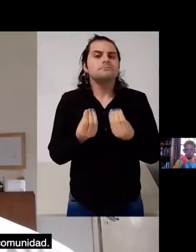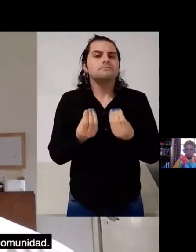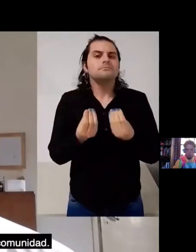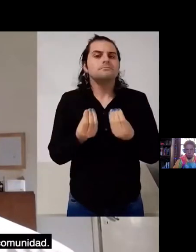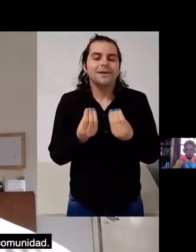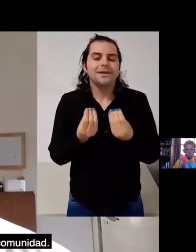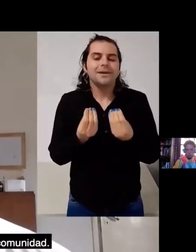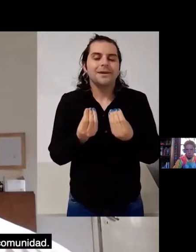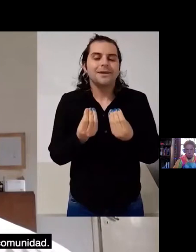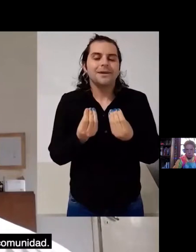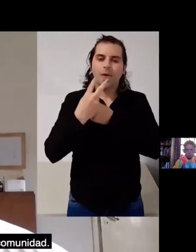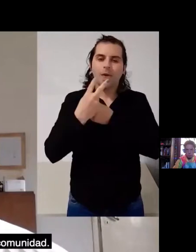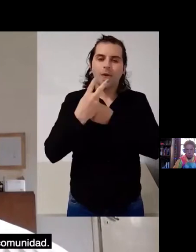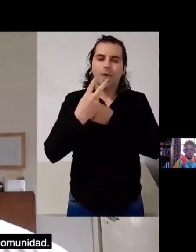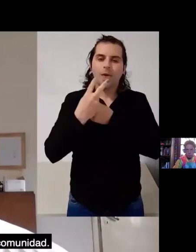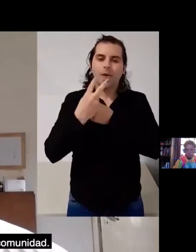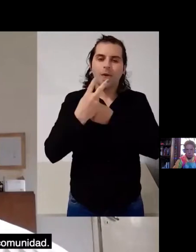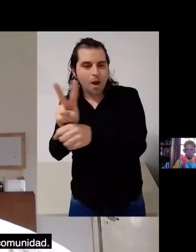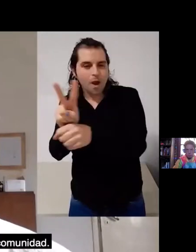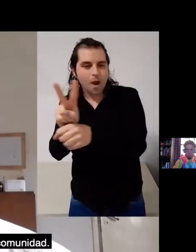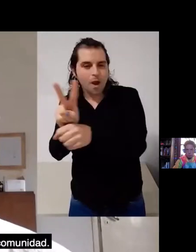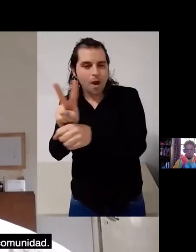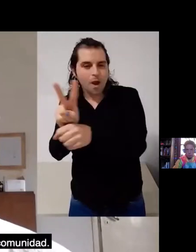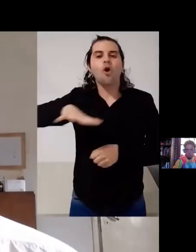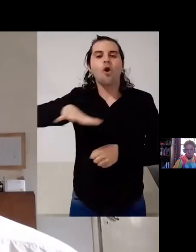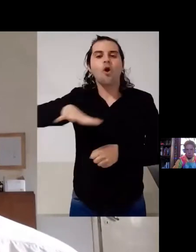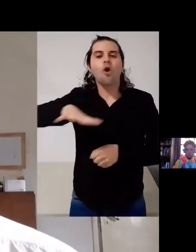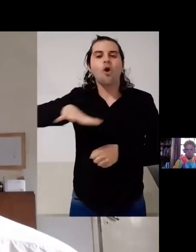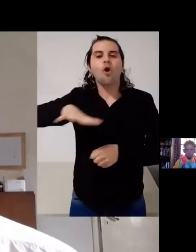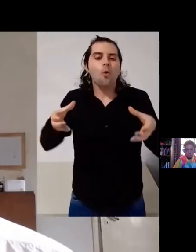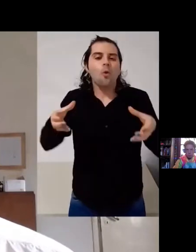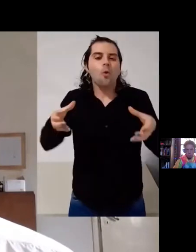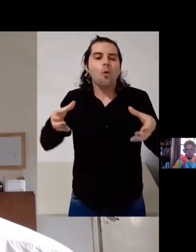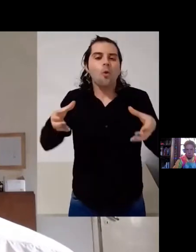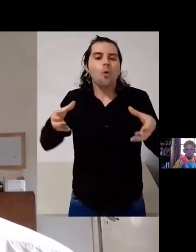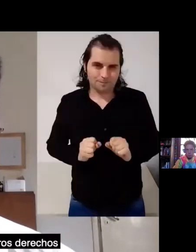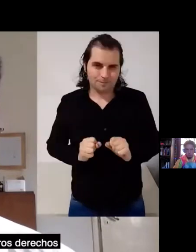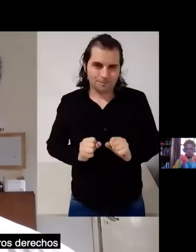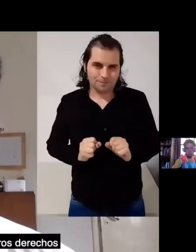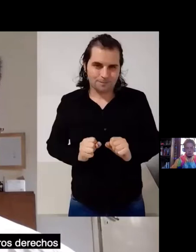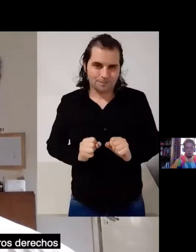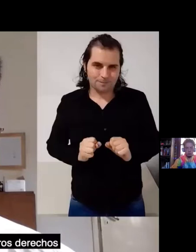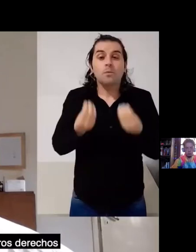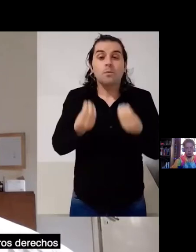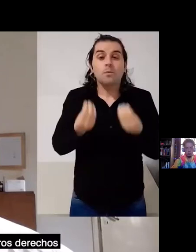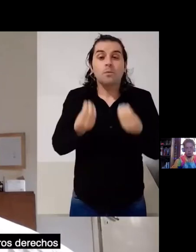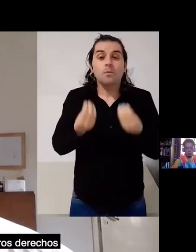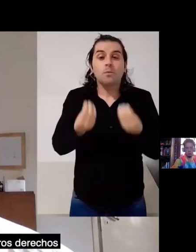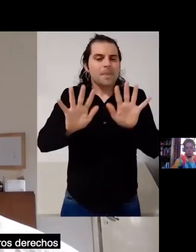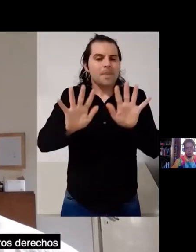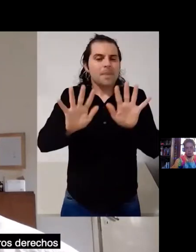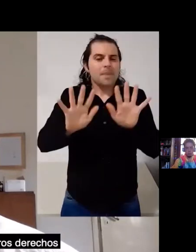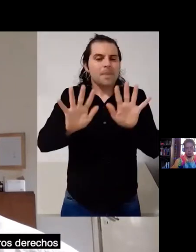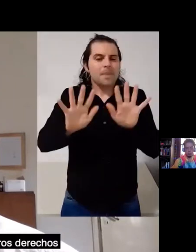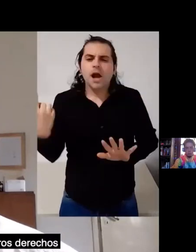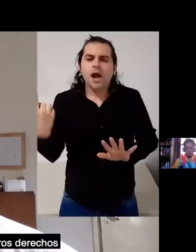intégrale inclut les soins qu'on reçoit comme communauté. Pas seulement on est organisé pour